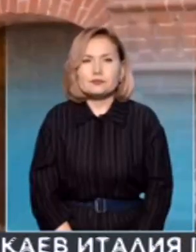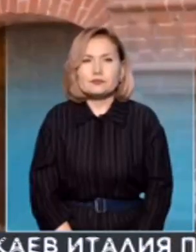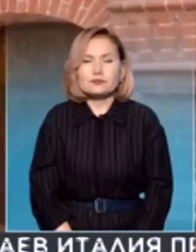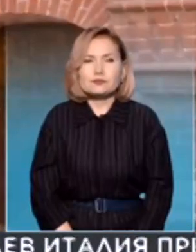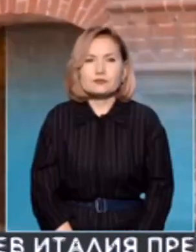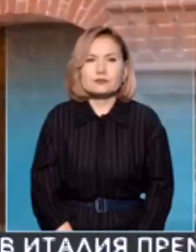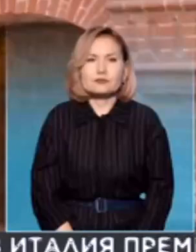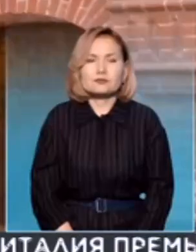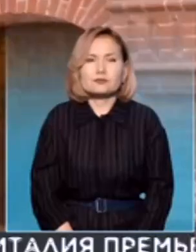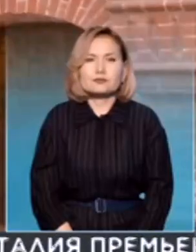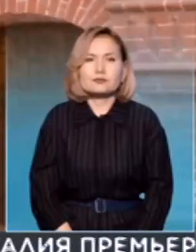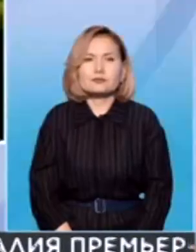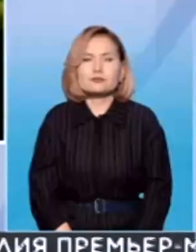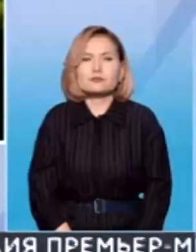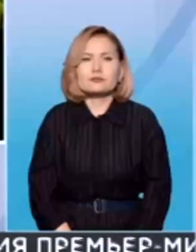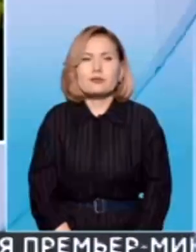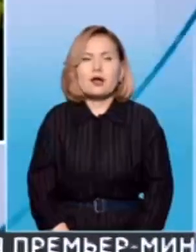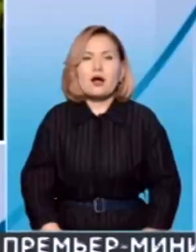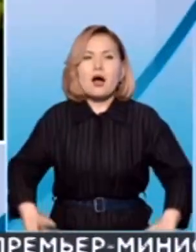Қостанай облысы.